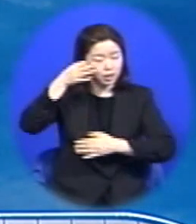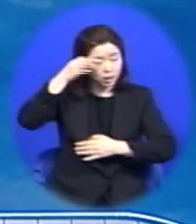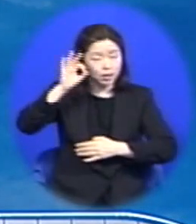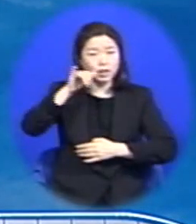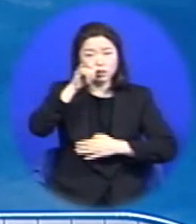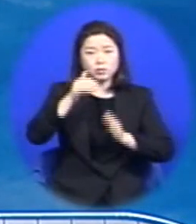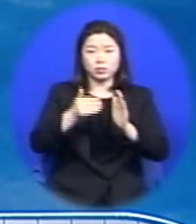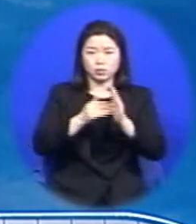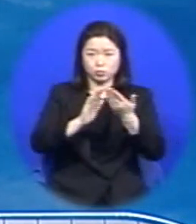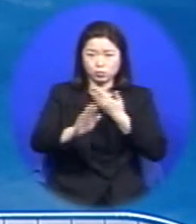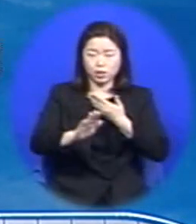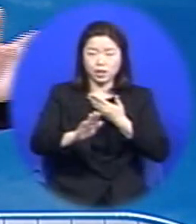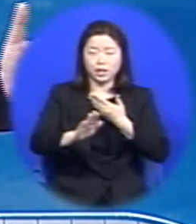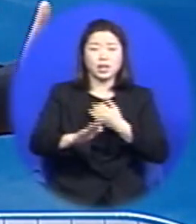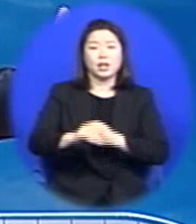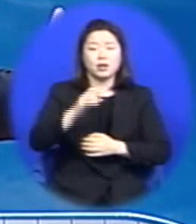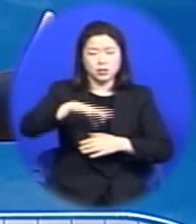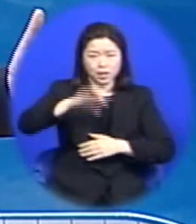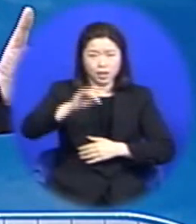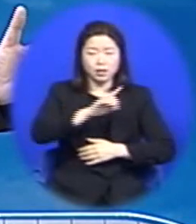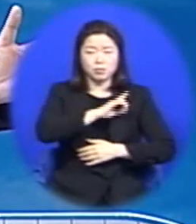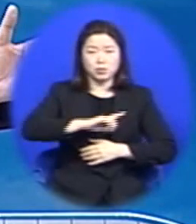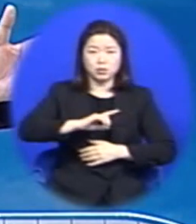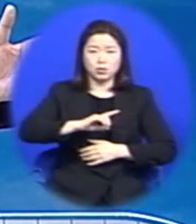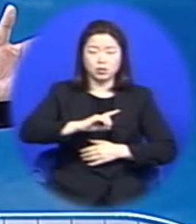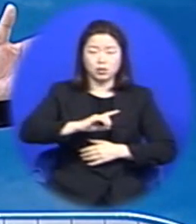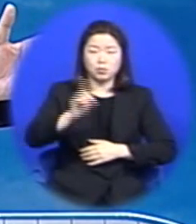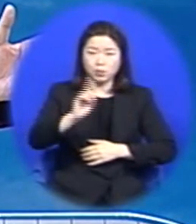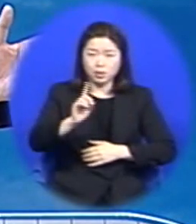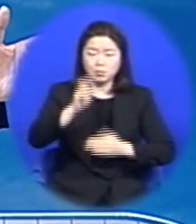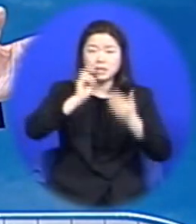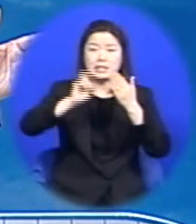먼저 생각난 것이 찬양 시간을 많이 갖는 것입니다.